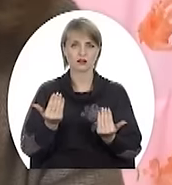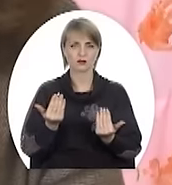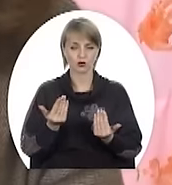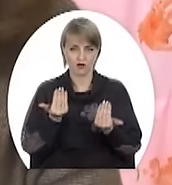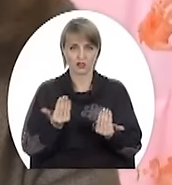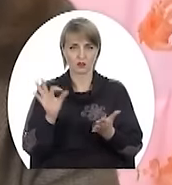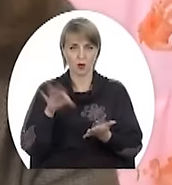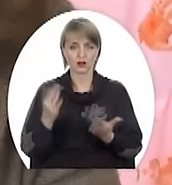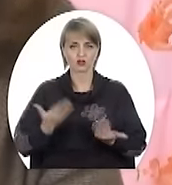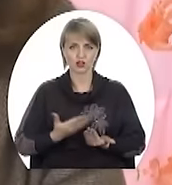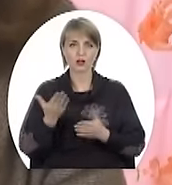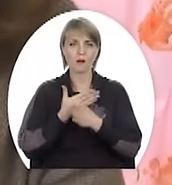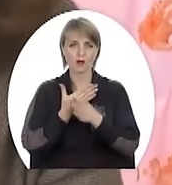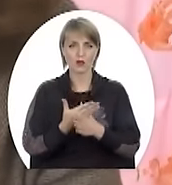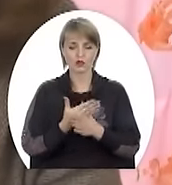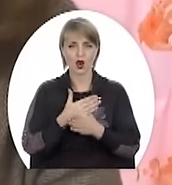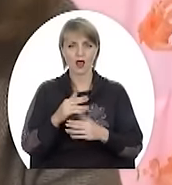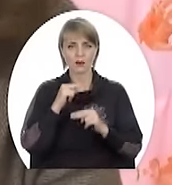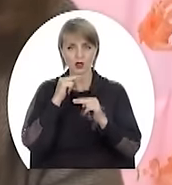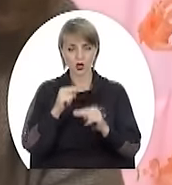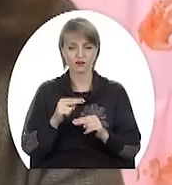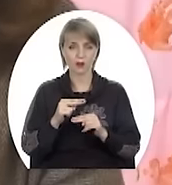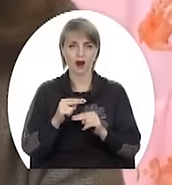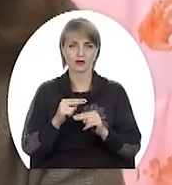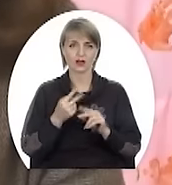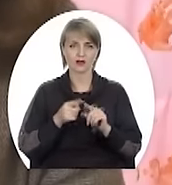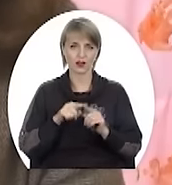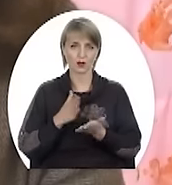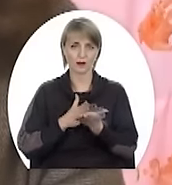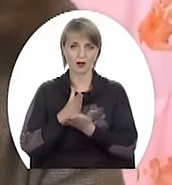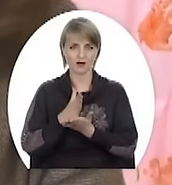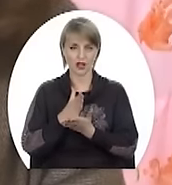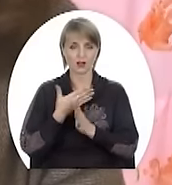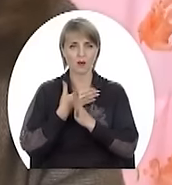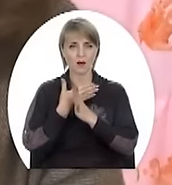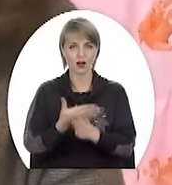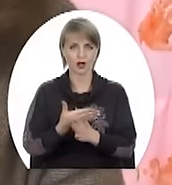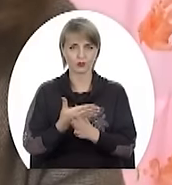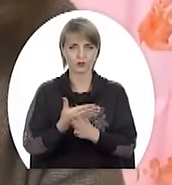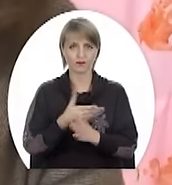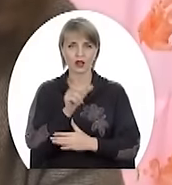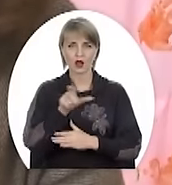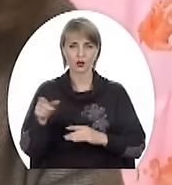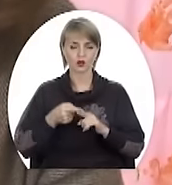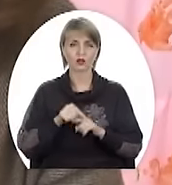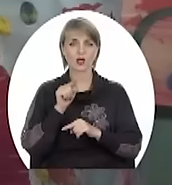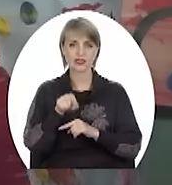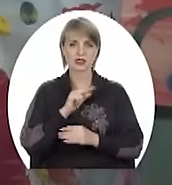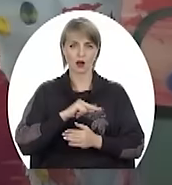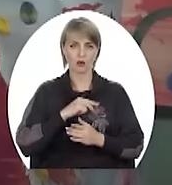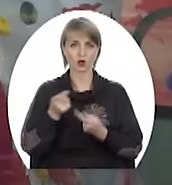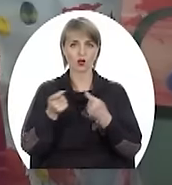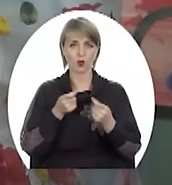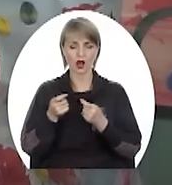сейчас необходимо именно в данный момент его жизни помочь. И обращают на это внимание, и в этом направлении они ему помогают.